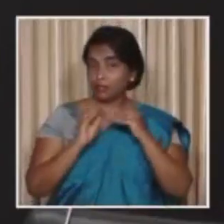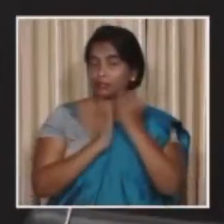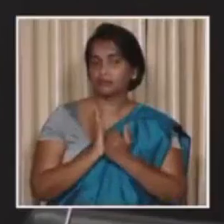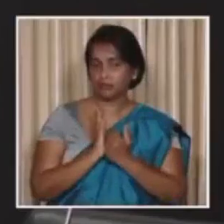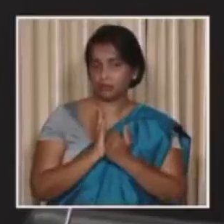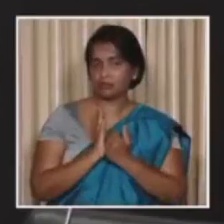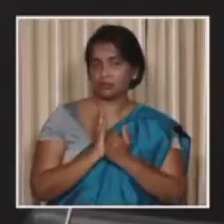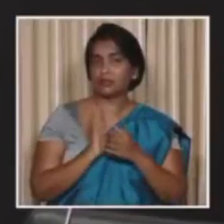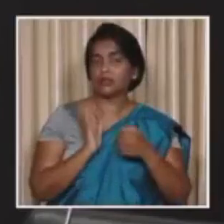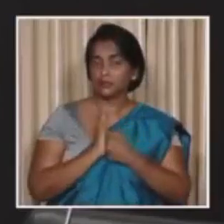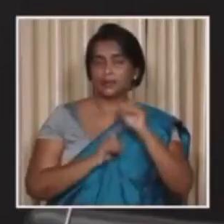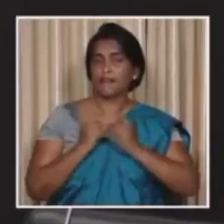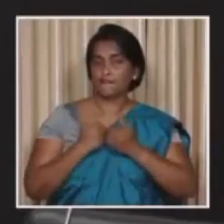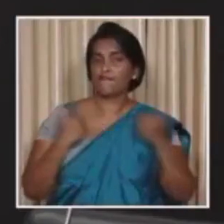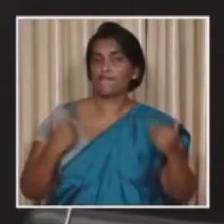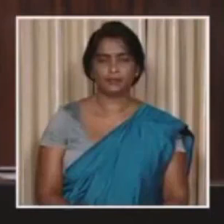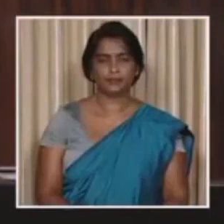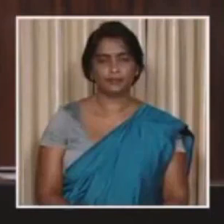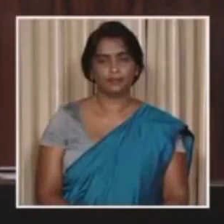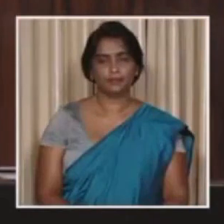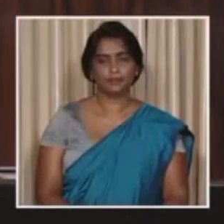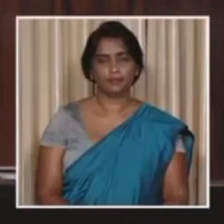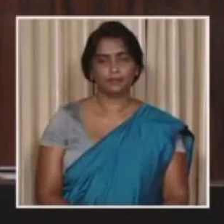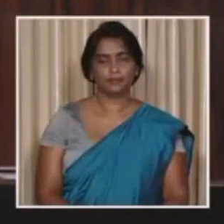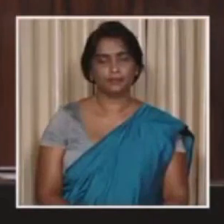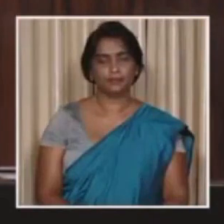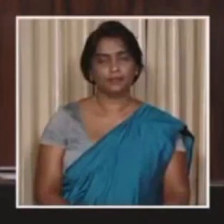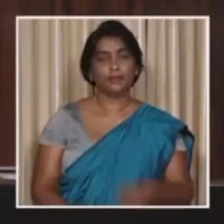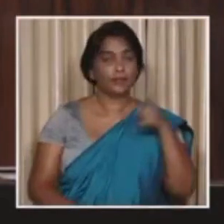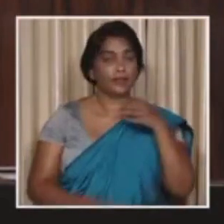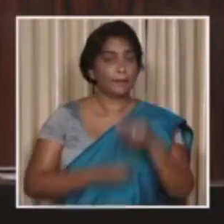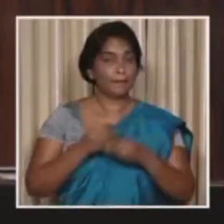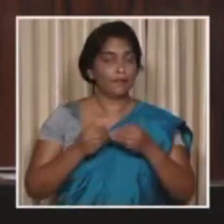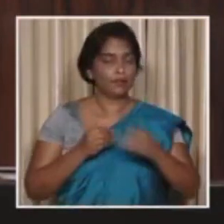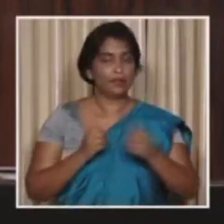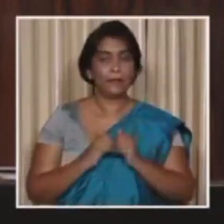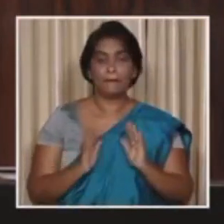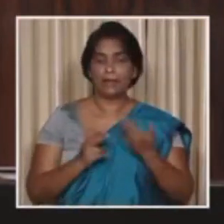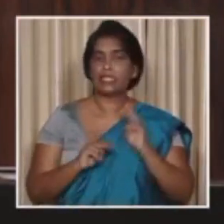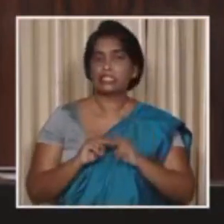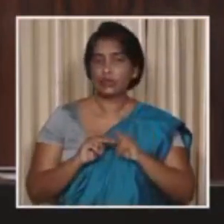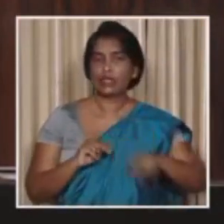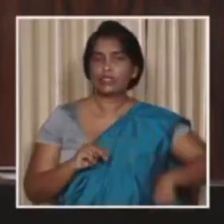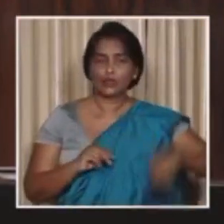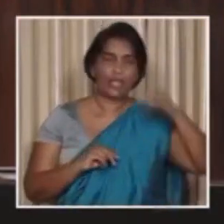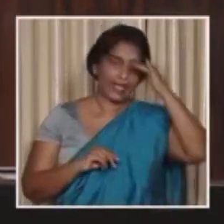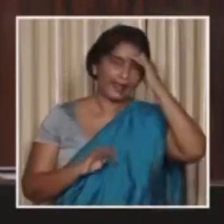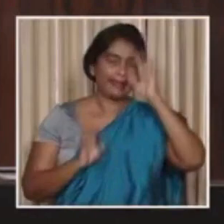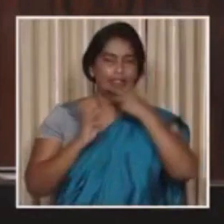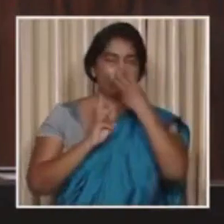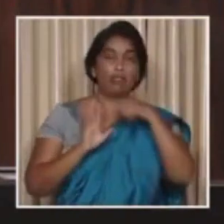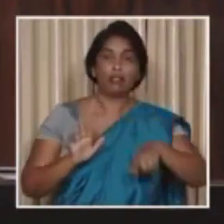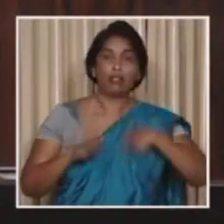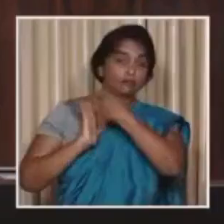විස්තරයක් මම මේ ගරු සභාවට වෙනම පැහැදිලි කරන්න එතන ව්‍යාපාර කරගෙන ගියා පටන් ගත්තේ සිකුරාද සෙන්සුරාද ඉදතද දැන් සතිය